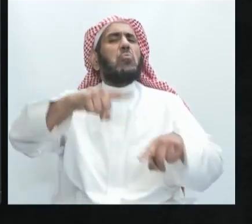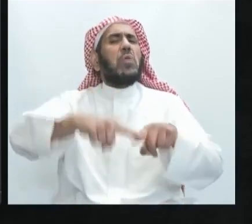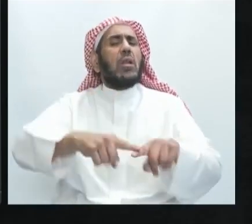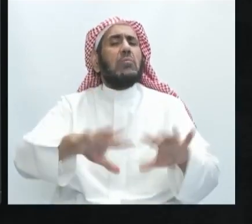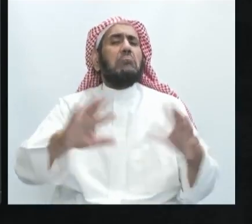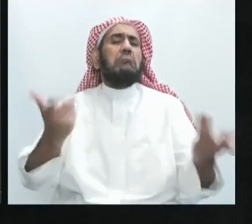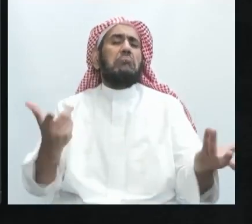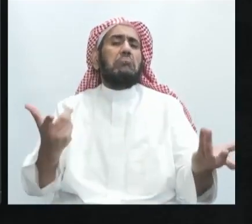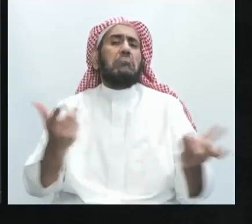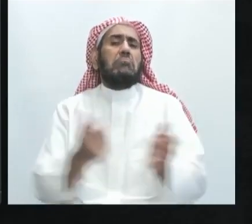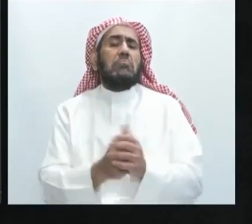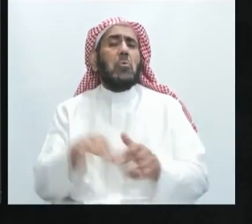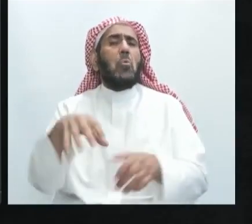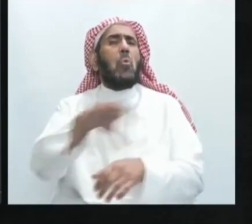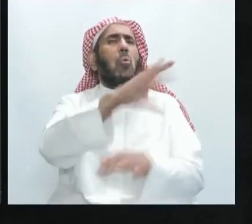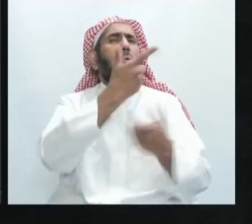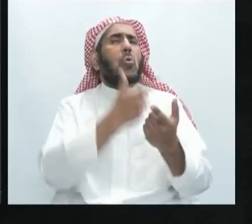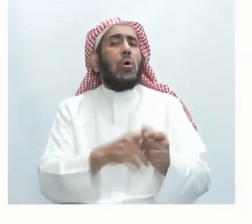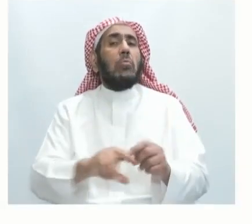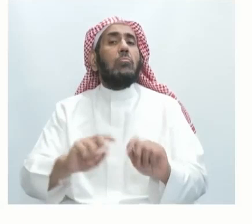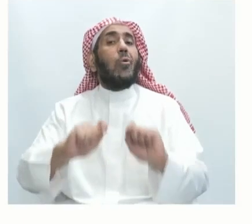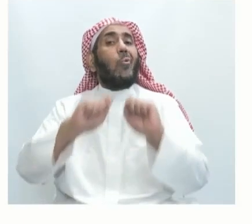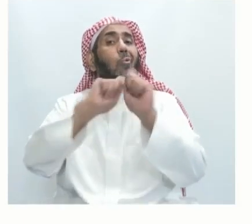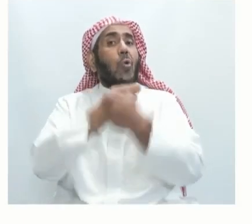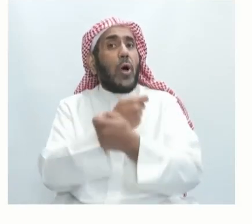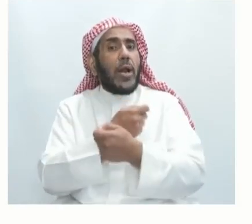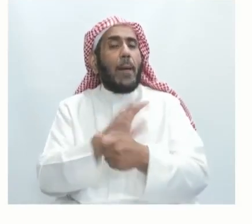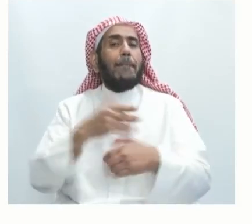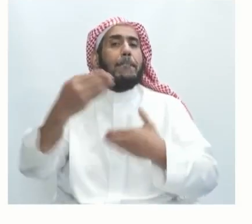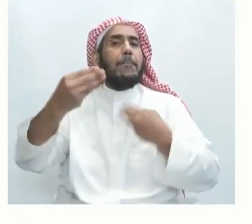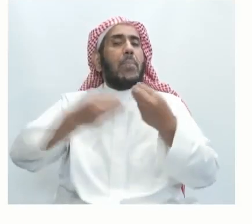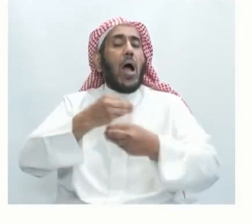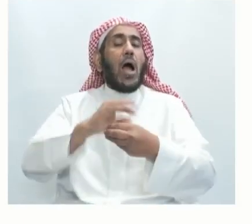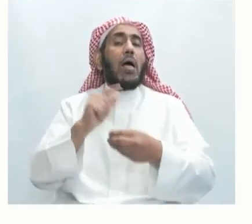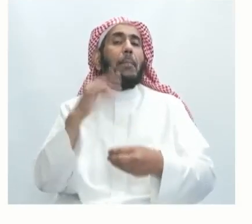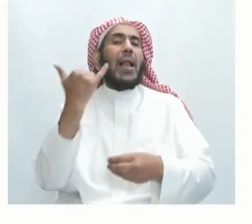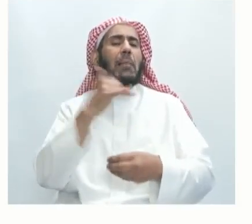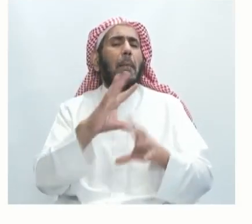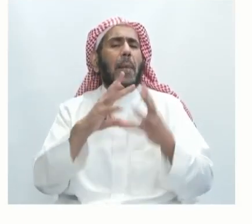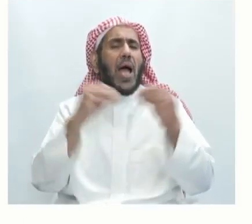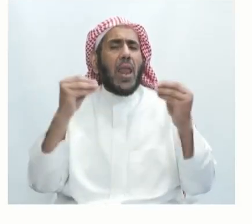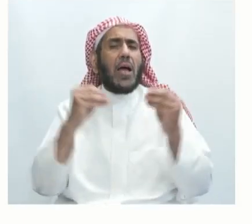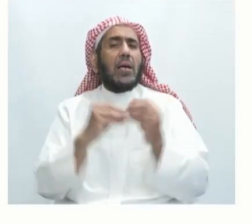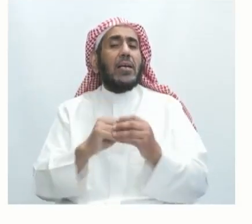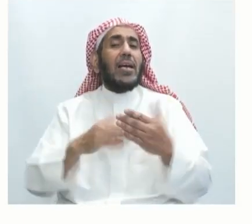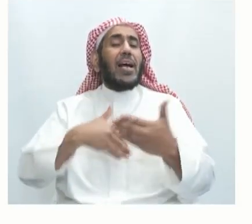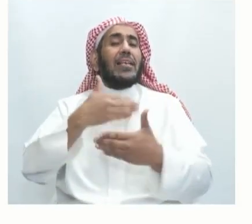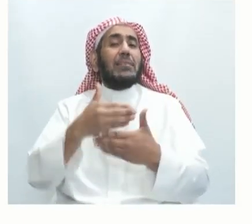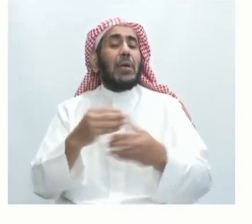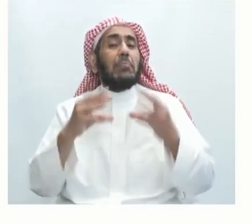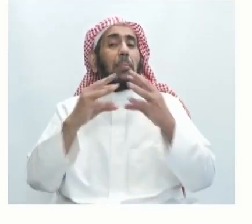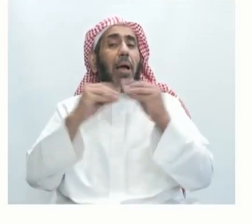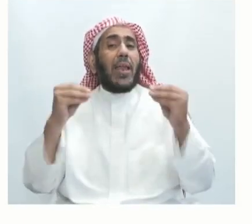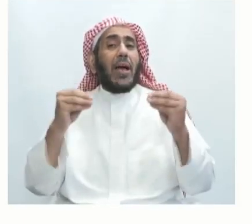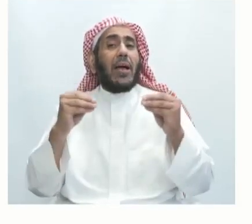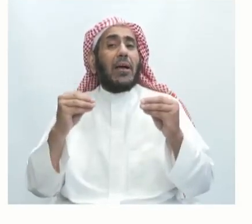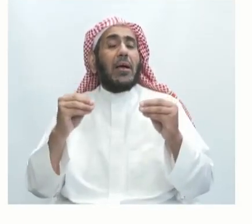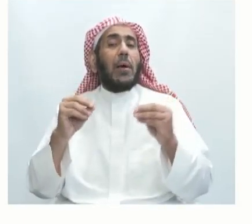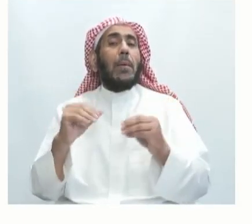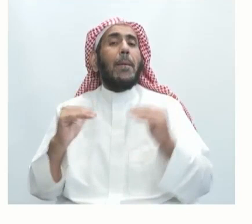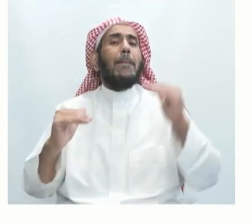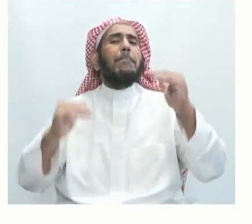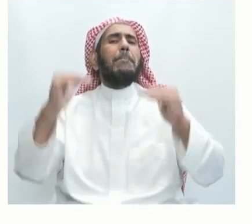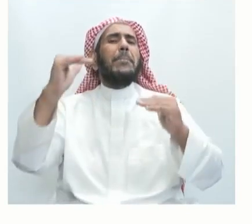لكن عرب جرى تعريب هذه الكلمه للعربيه بمعنى اصبح بمعنى ماذا بمعنى